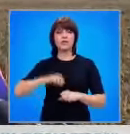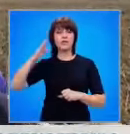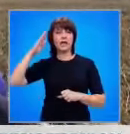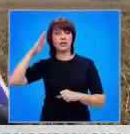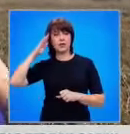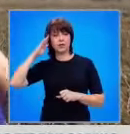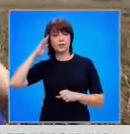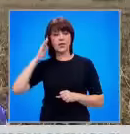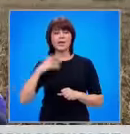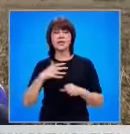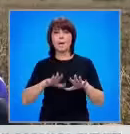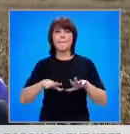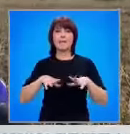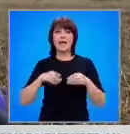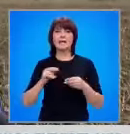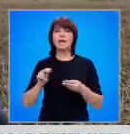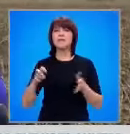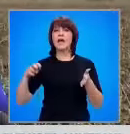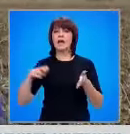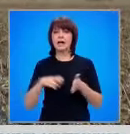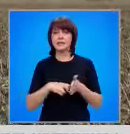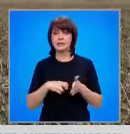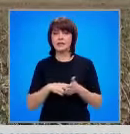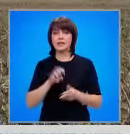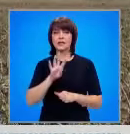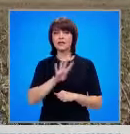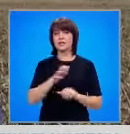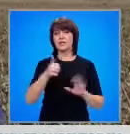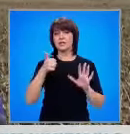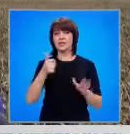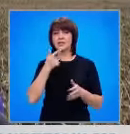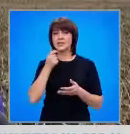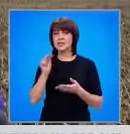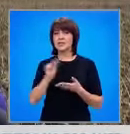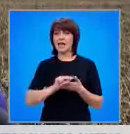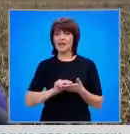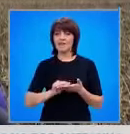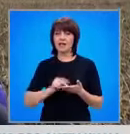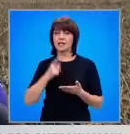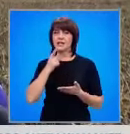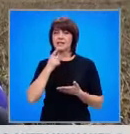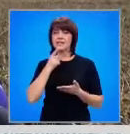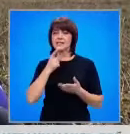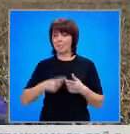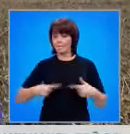предходния ден са приети и регистрирани 46 заявления. Те са за площи от около